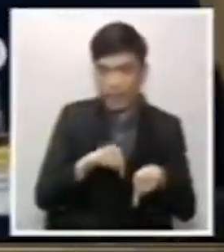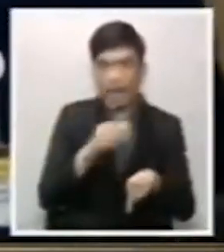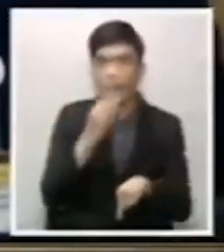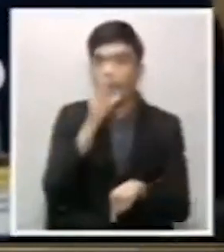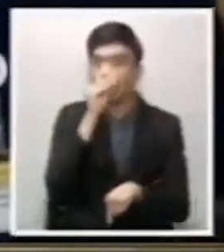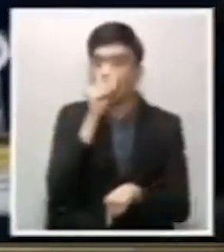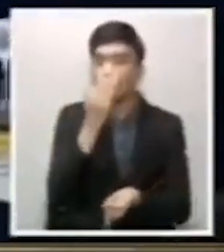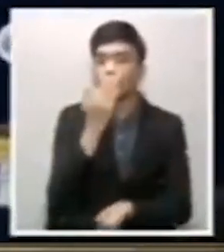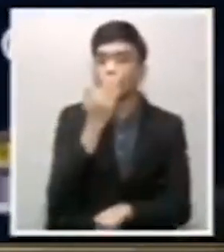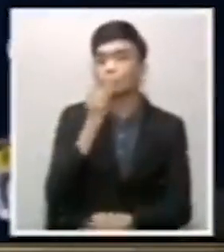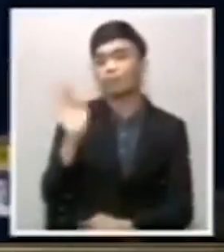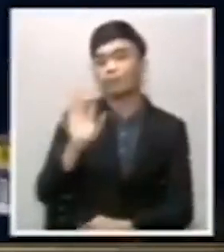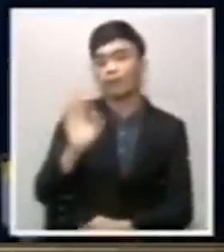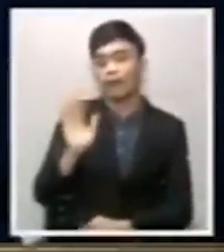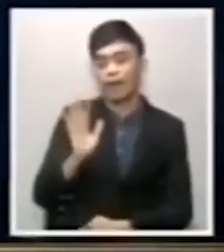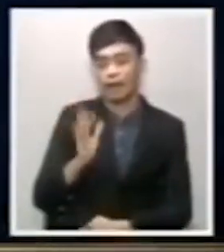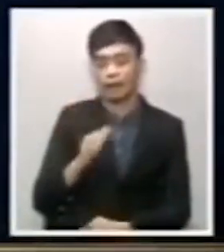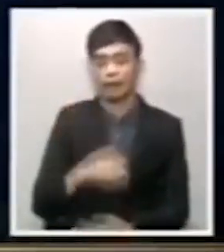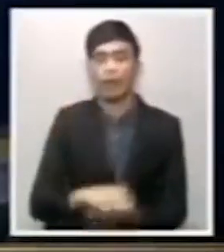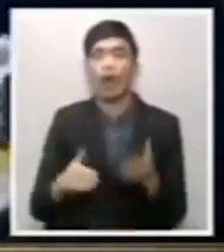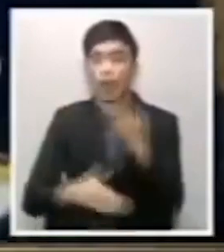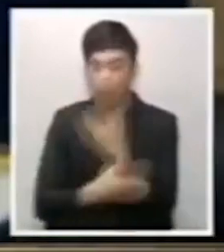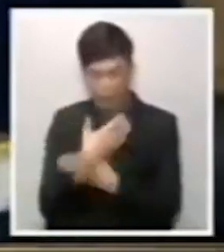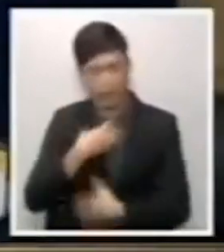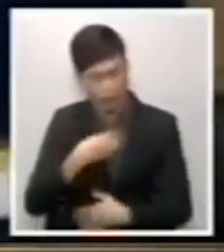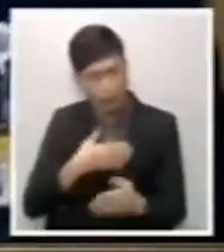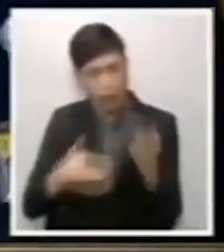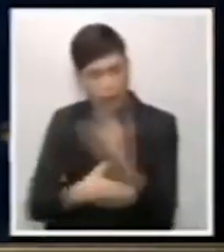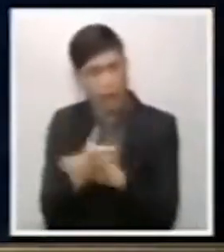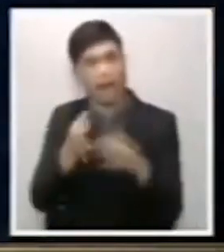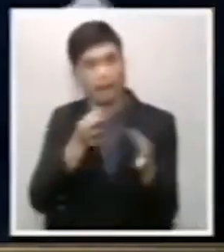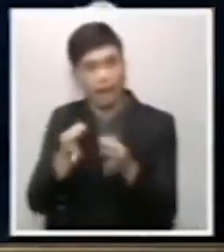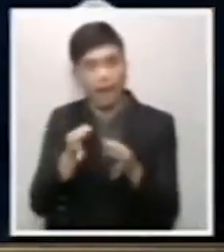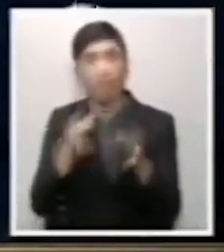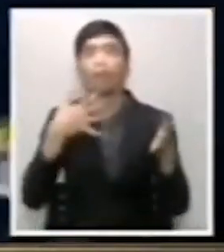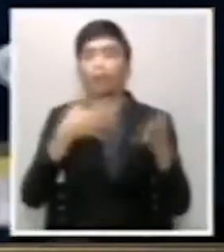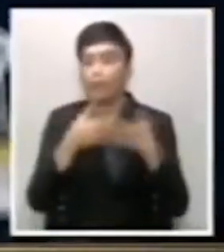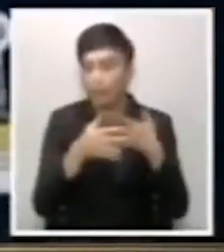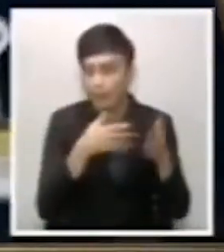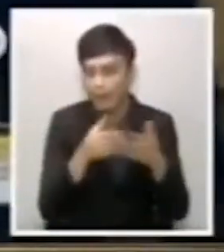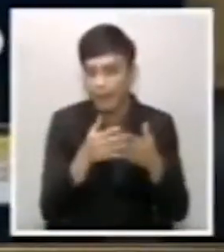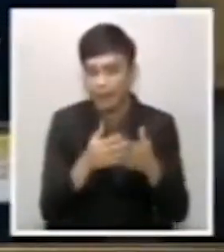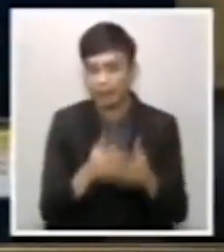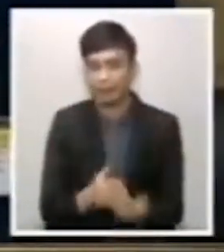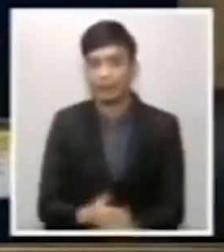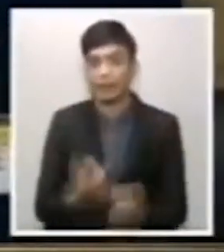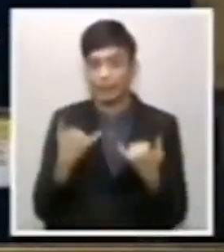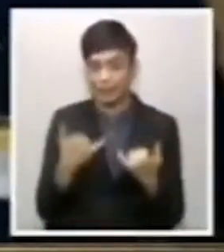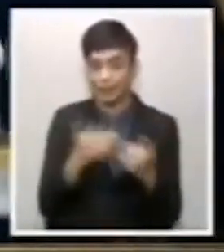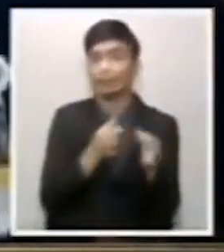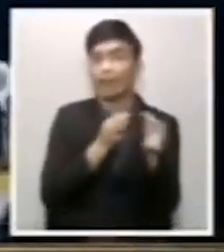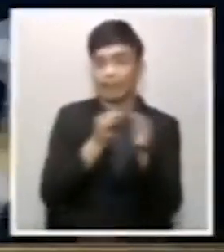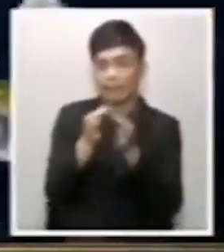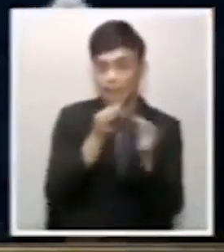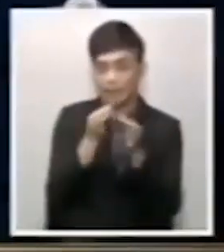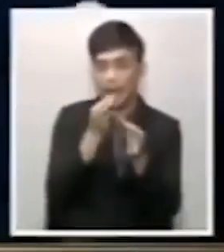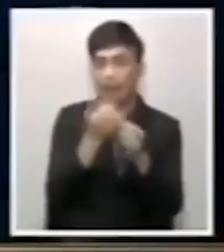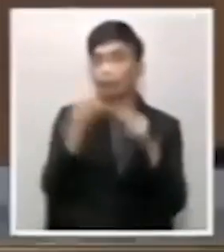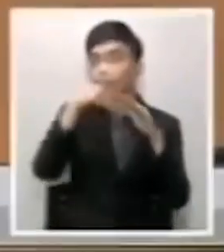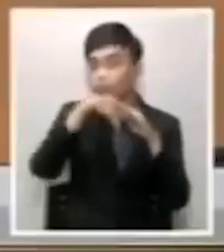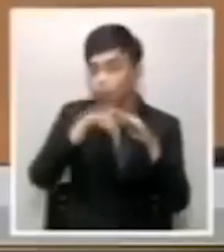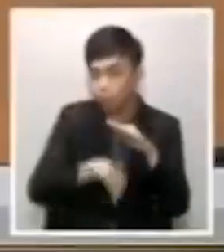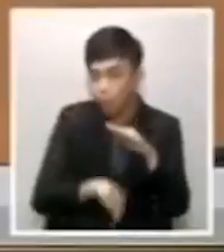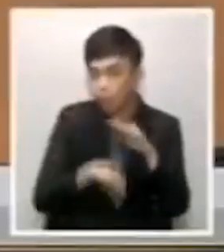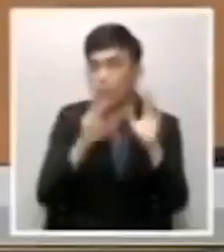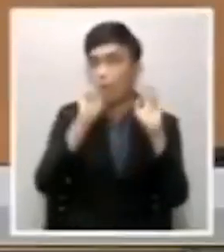ค่พยายามจะถือโอกาสชี้แจงพี่น้องประชาชนแต่ไม่เป็นไรครับผมจะลงในเนื้อหาสาระนะครับที่จะทำให้เห็นปัญหาของ